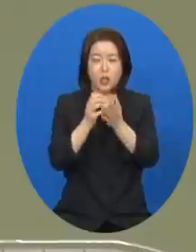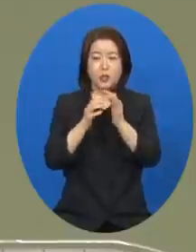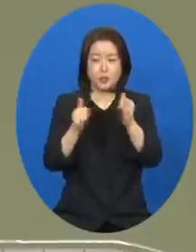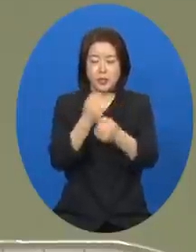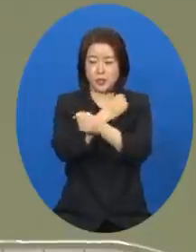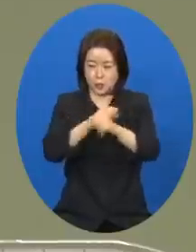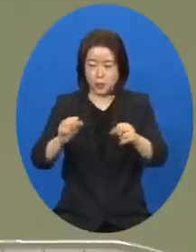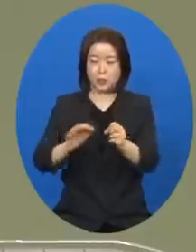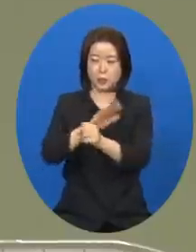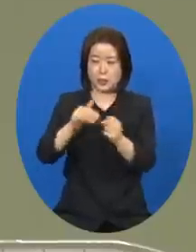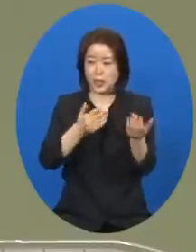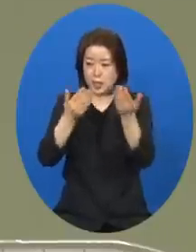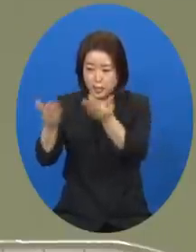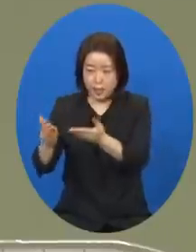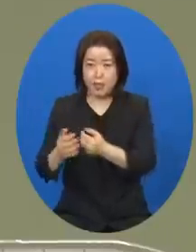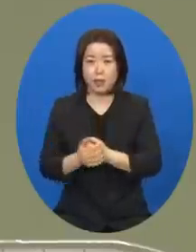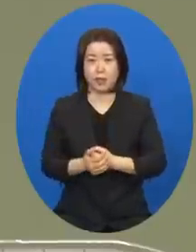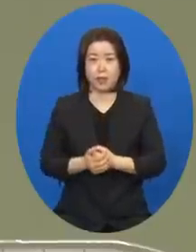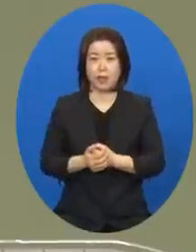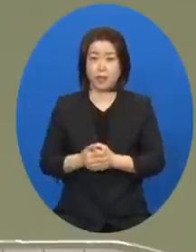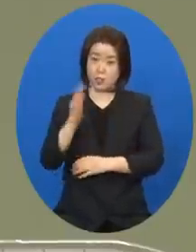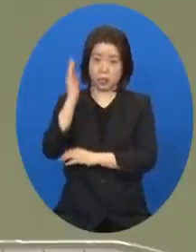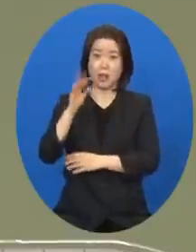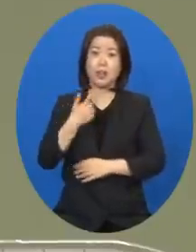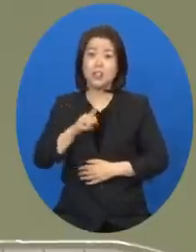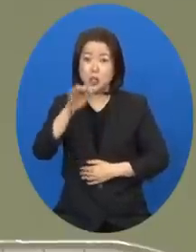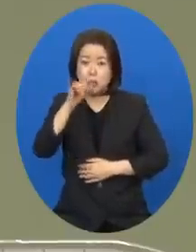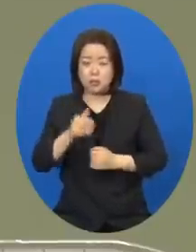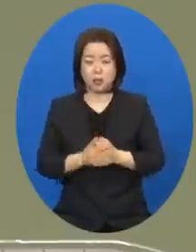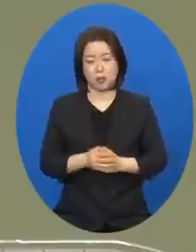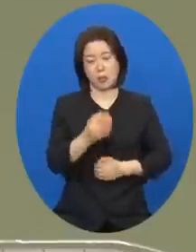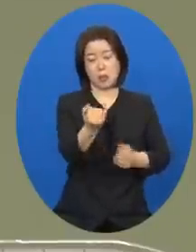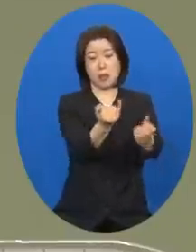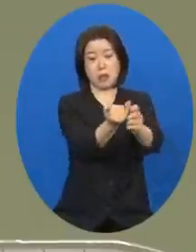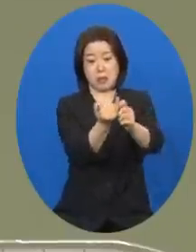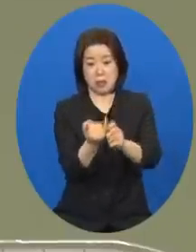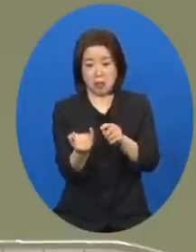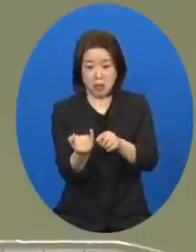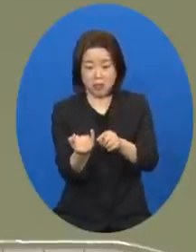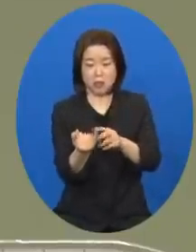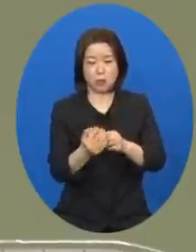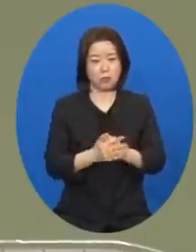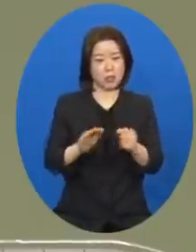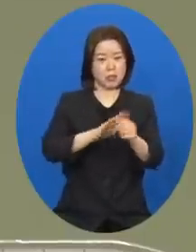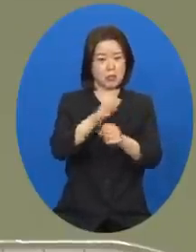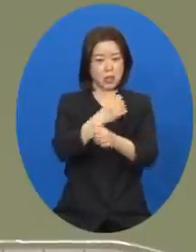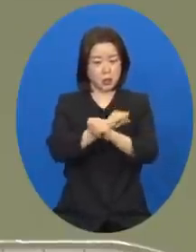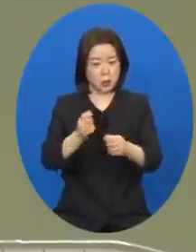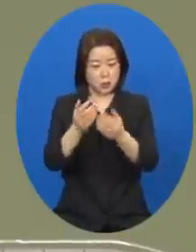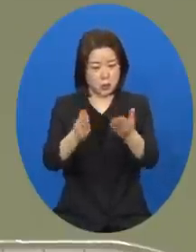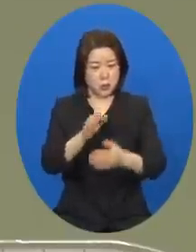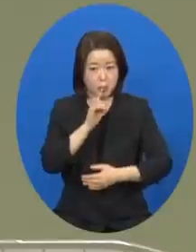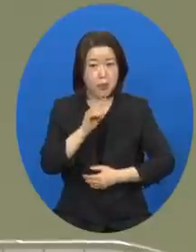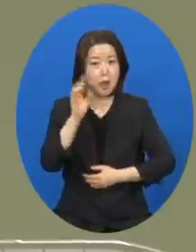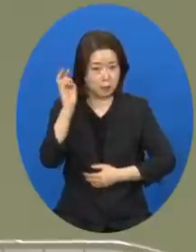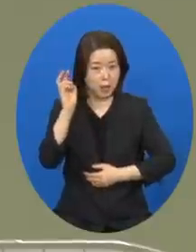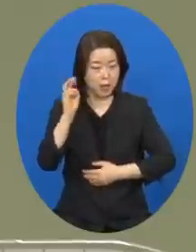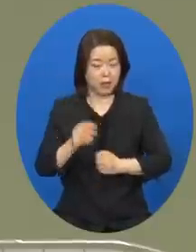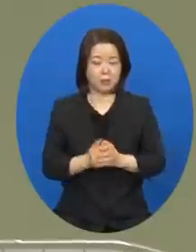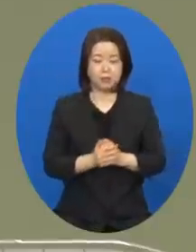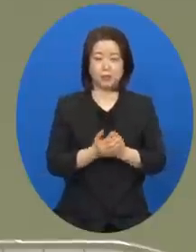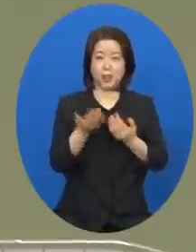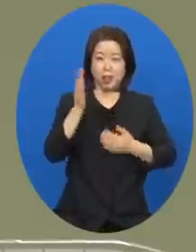사랑하라. 그러면 이 여자도 용서하라, 사랑하라고 할 텐데 모세 율법에 의하면